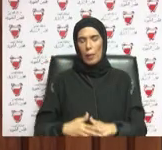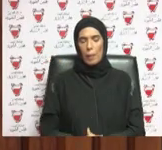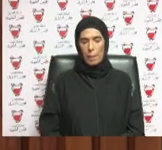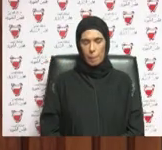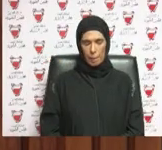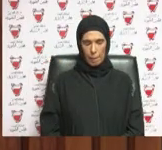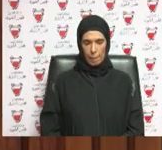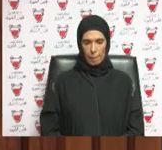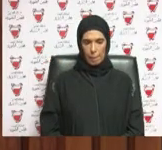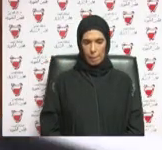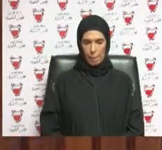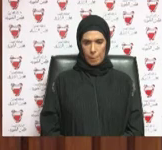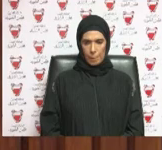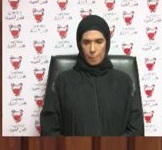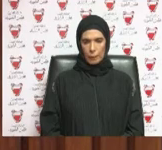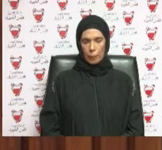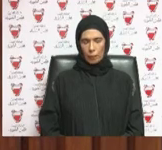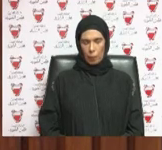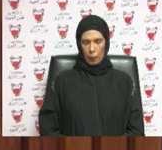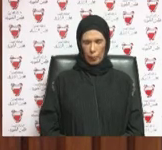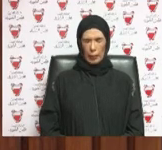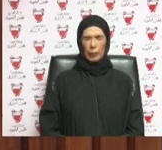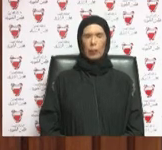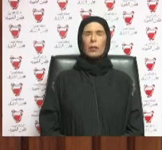جزيلا. الأخ عادل معاودة، تفضل.